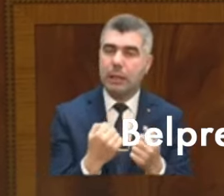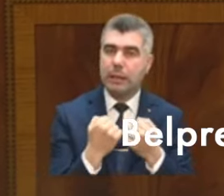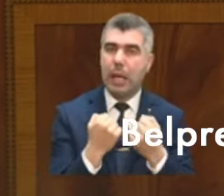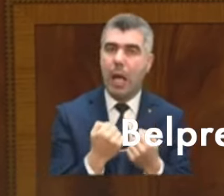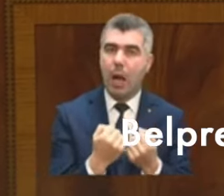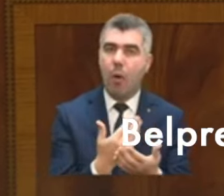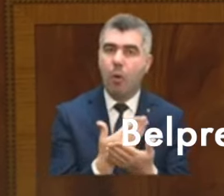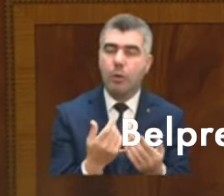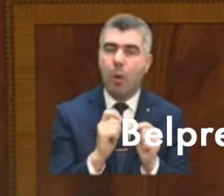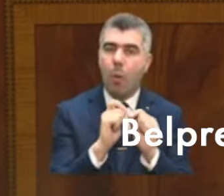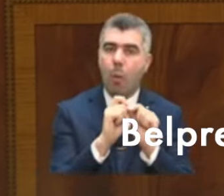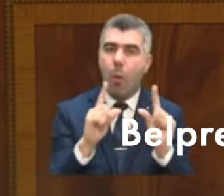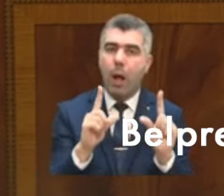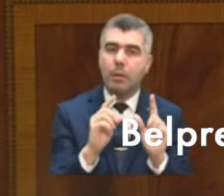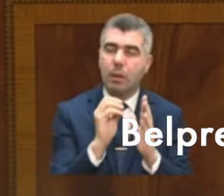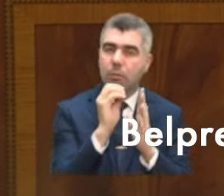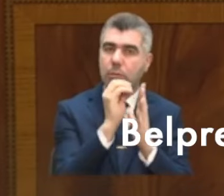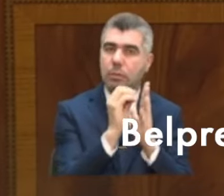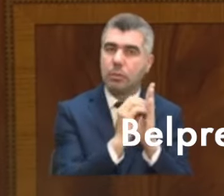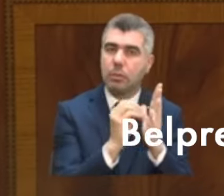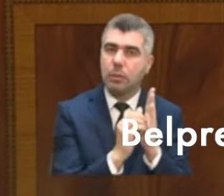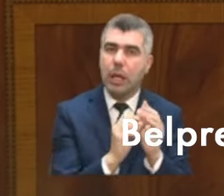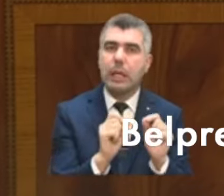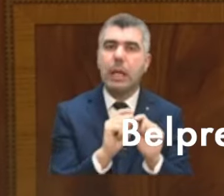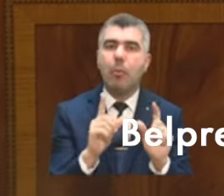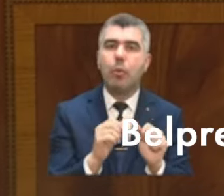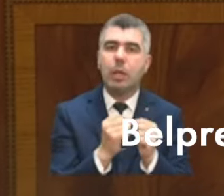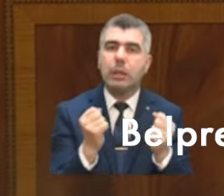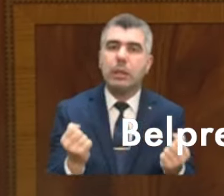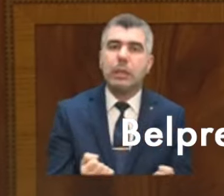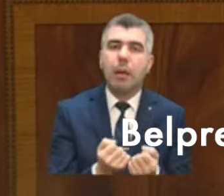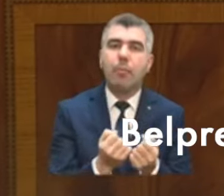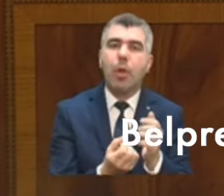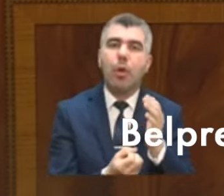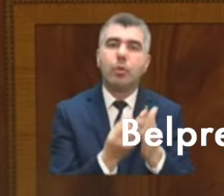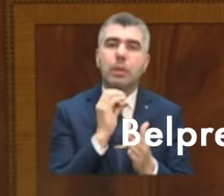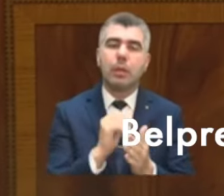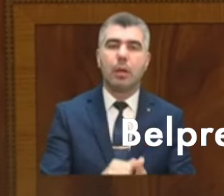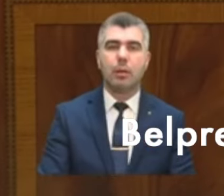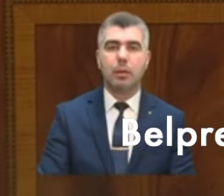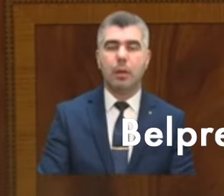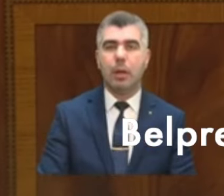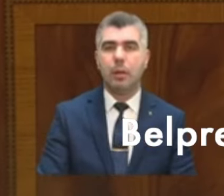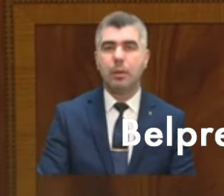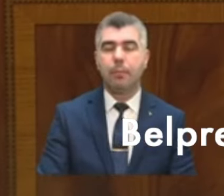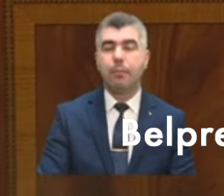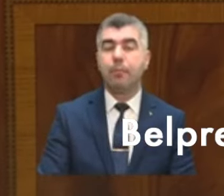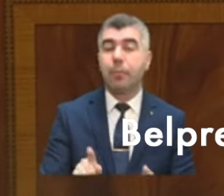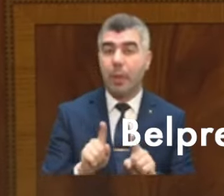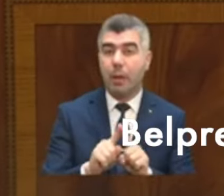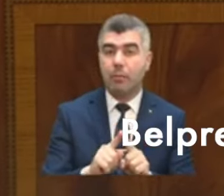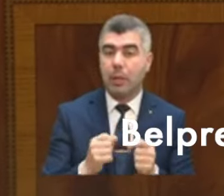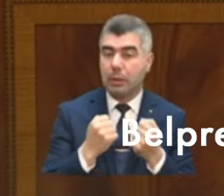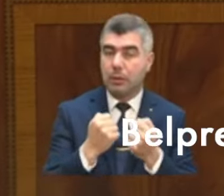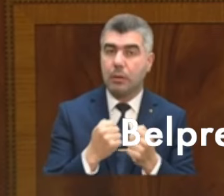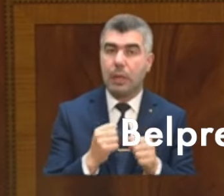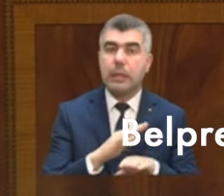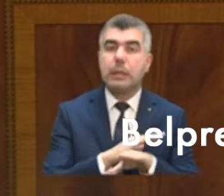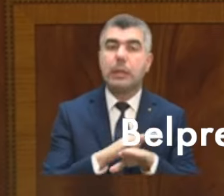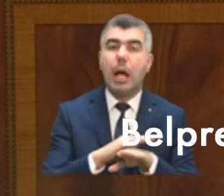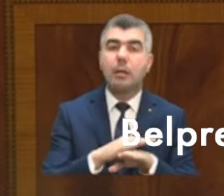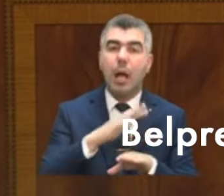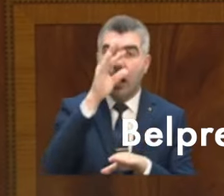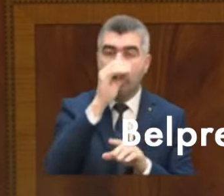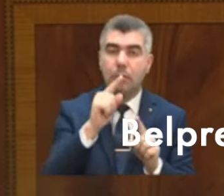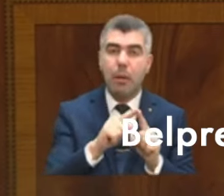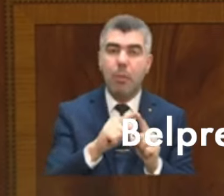وفق الرؤيه المحدده في النموذج التنموي الجديد امتلاك الشجاعه السياسيه من اجل القط مع